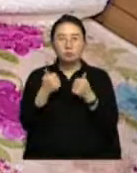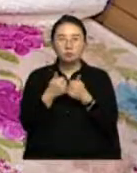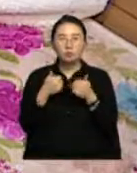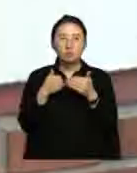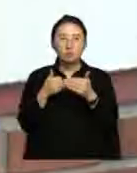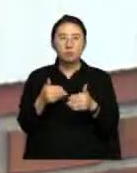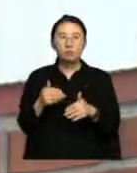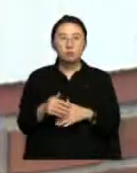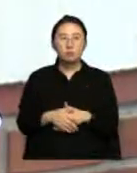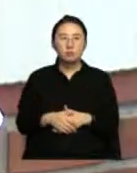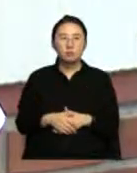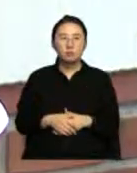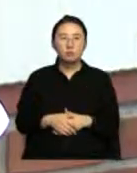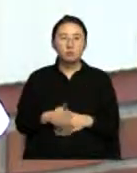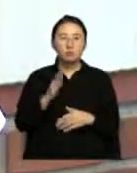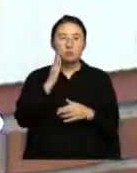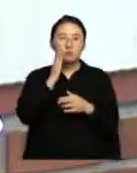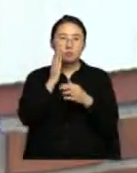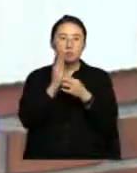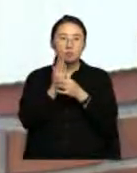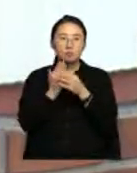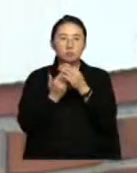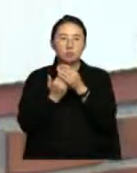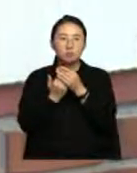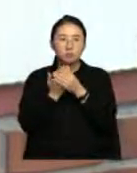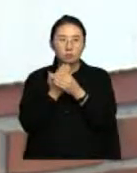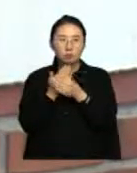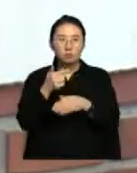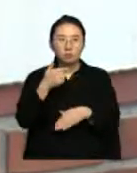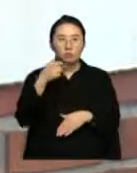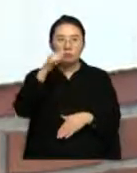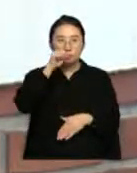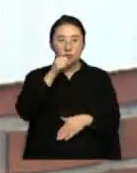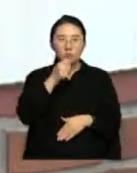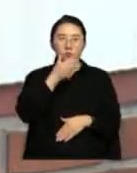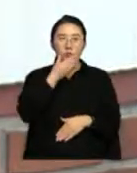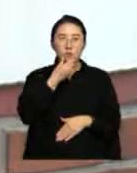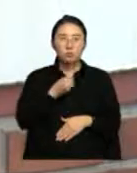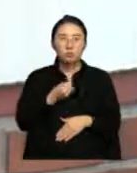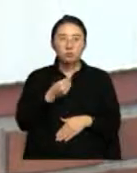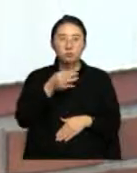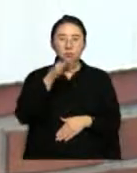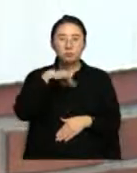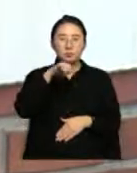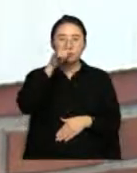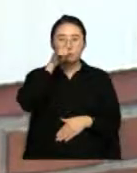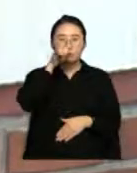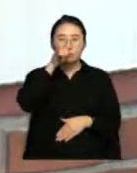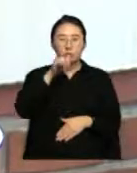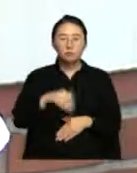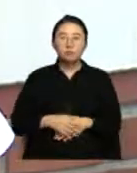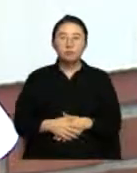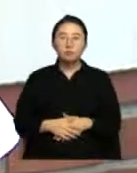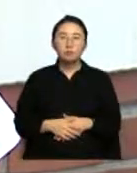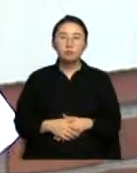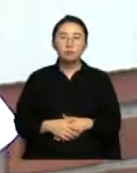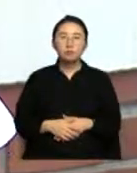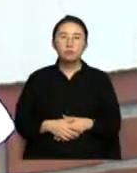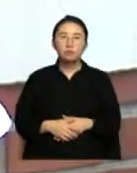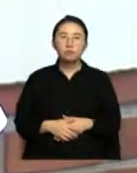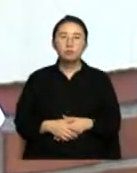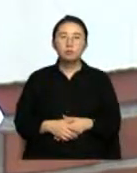진행합니다. 색색이 자라는 거 보니까 너무 좋다, 행복하다, 이게 보람 있다라고 얘기하시는 어르신들